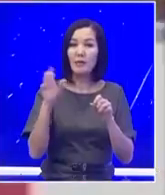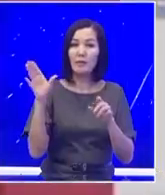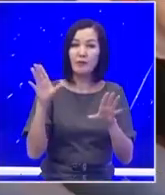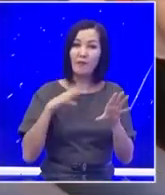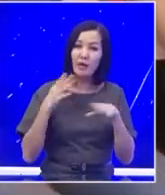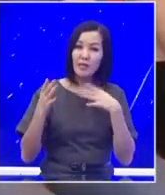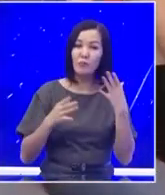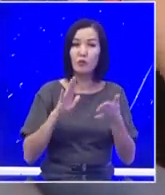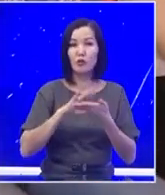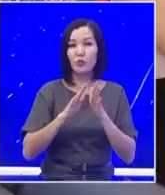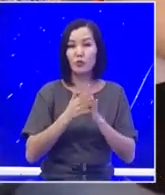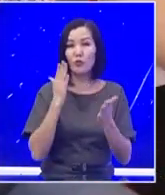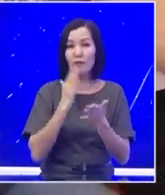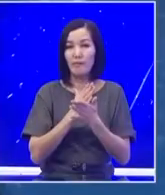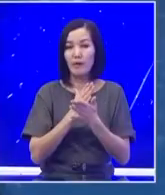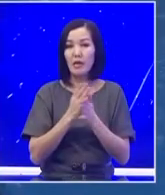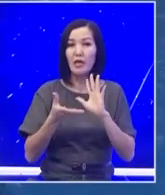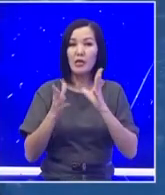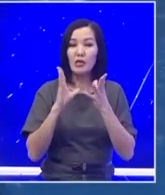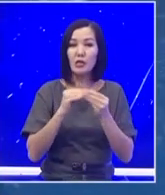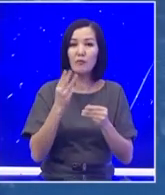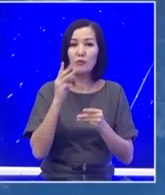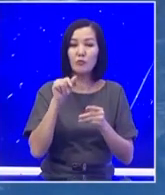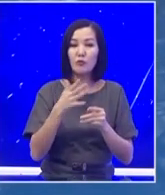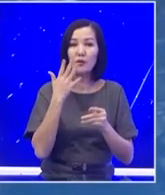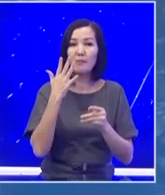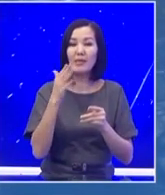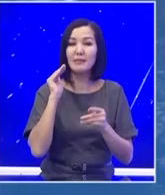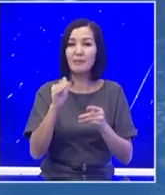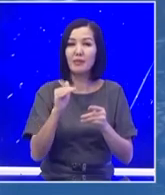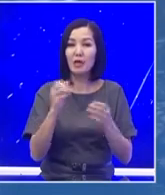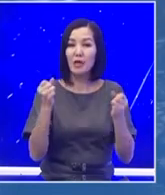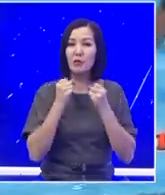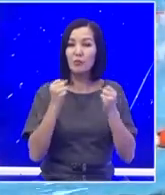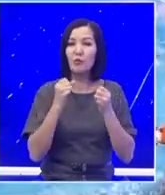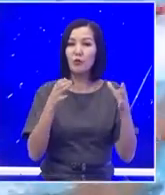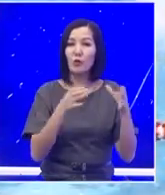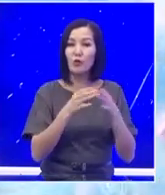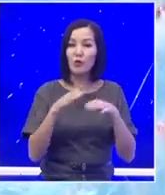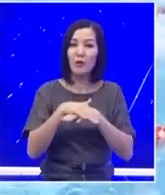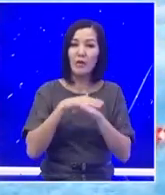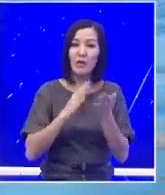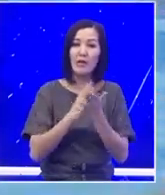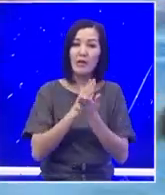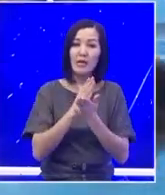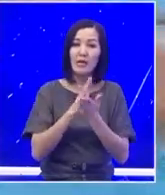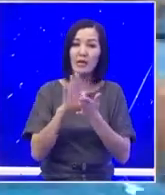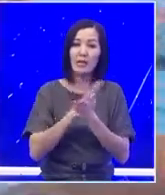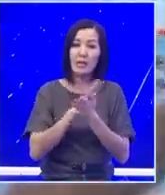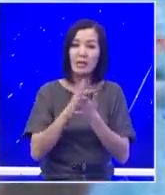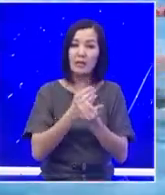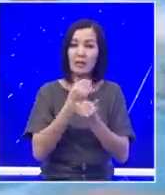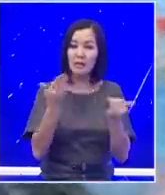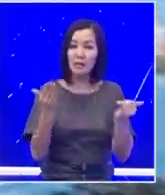сарапшылар. Қазіргі күні облыс көлемінде жалпы саны 3,5 мыңнан аса спорттық құрылым халыққа тегін қызмет көрсетуде. Келер жылға